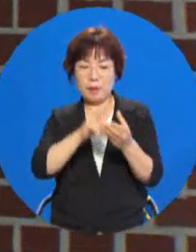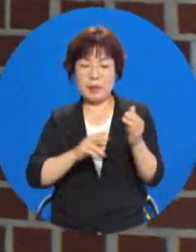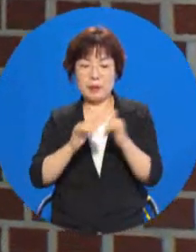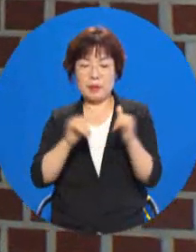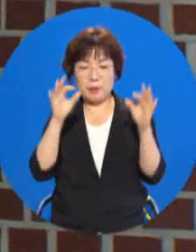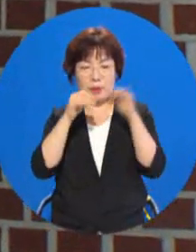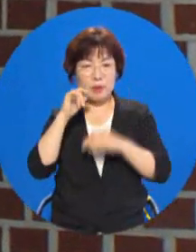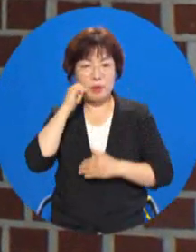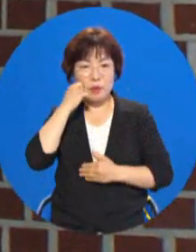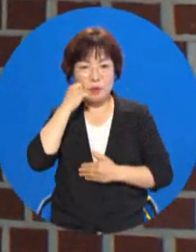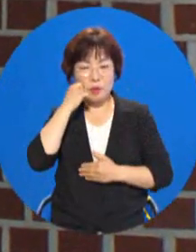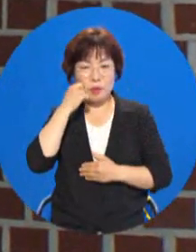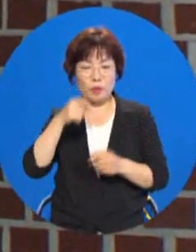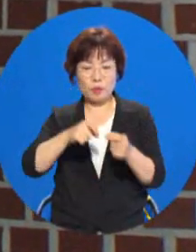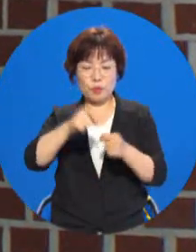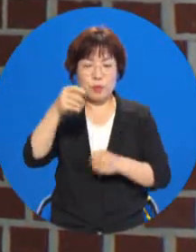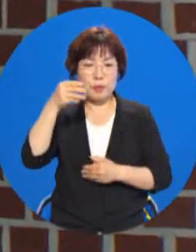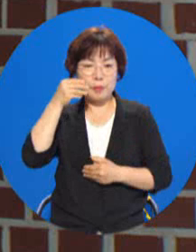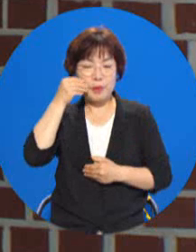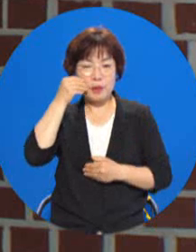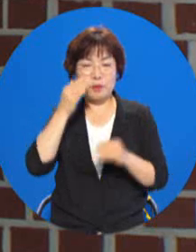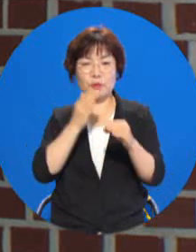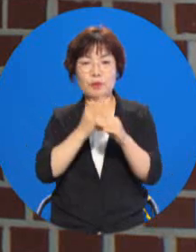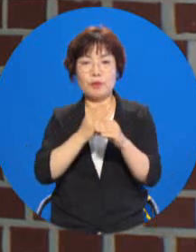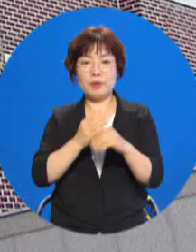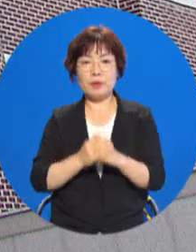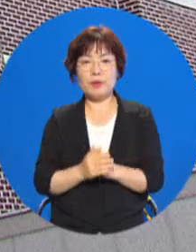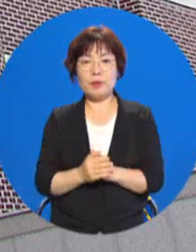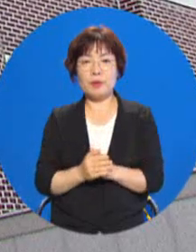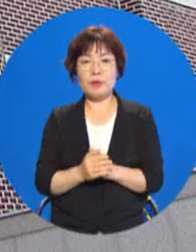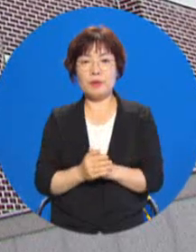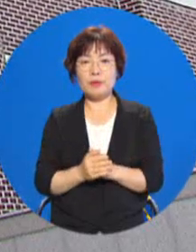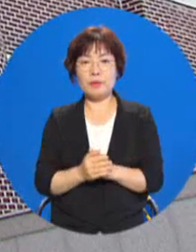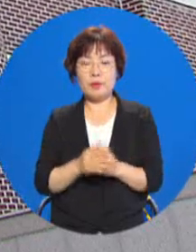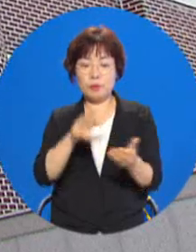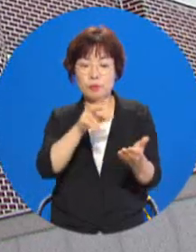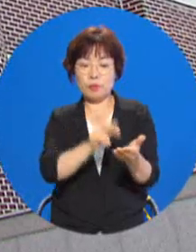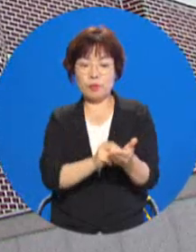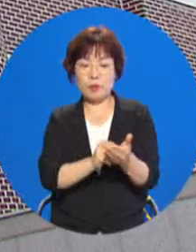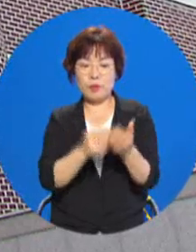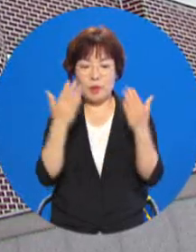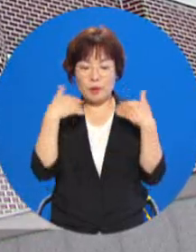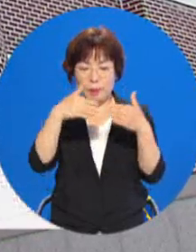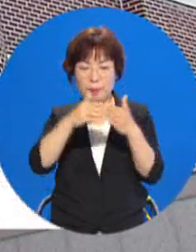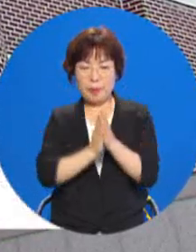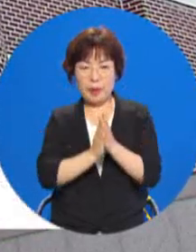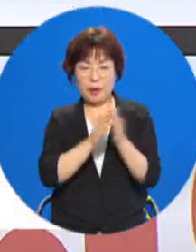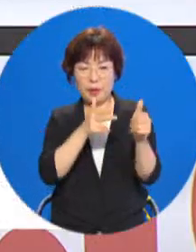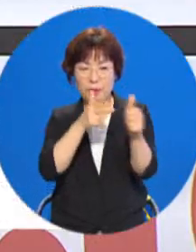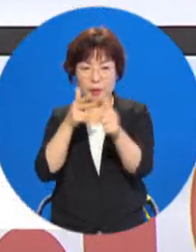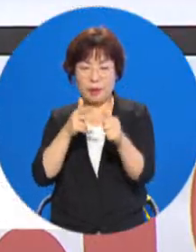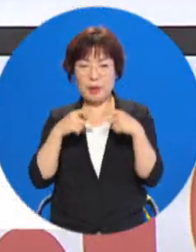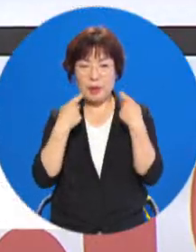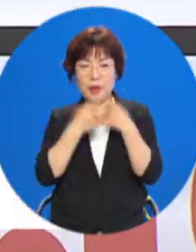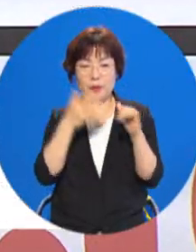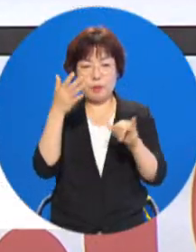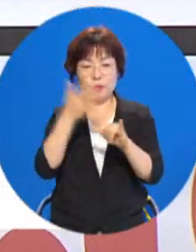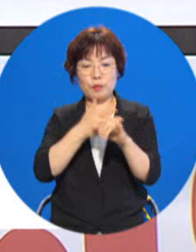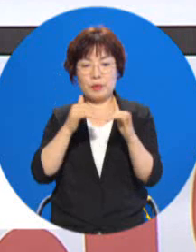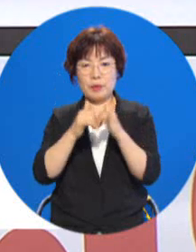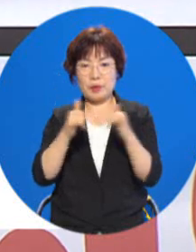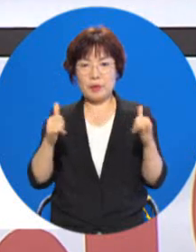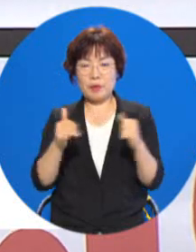찾지 못해 수년째 빈 건물로 남아 있습니다. 문제는 폐교 체험 영상을 찍은 개인 방송